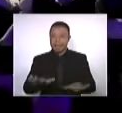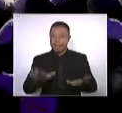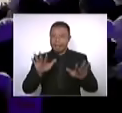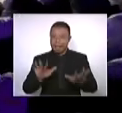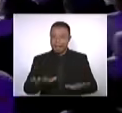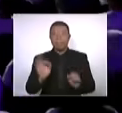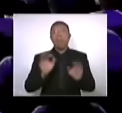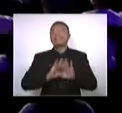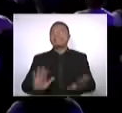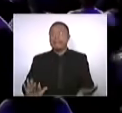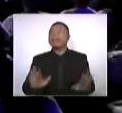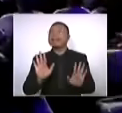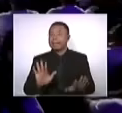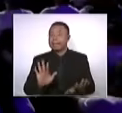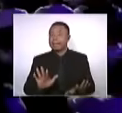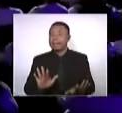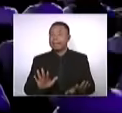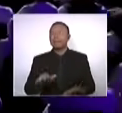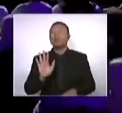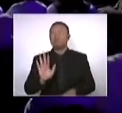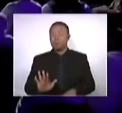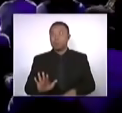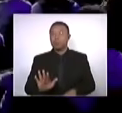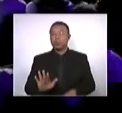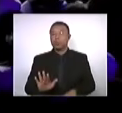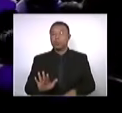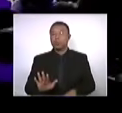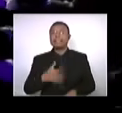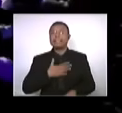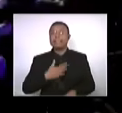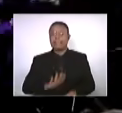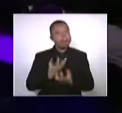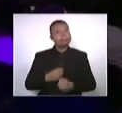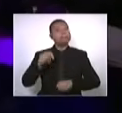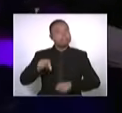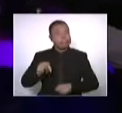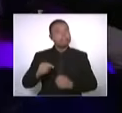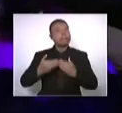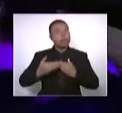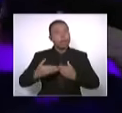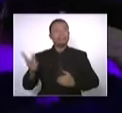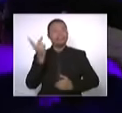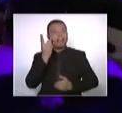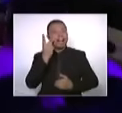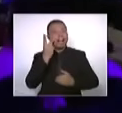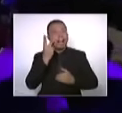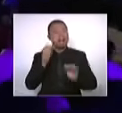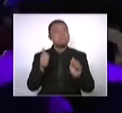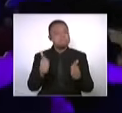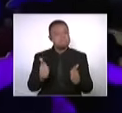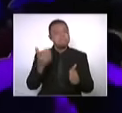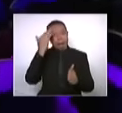ya Menurut anda pesan apa yang ingin disampaikan oleh Gibran karena kan yang nonton Ini kan ada yang memang sudah mendukung dia ada juga yang